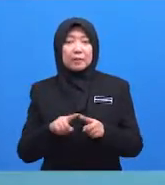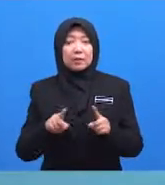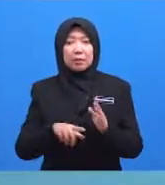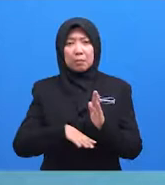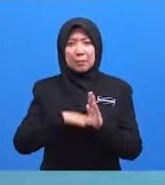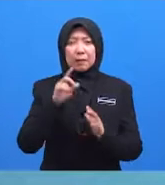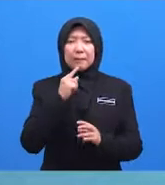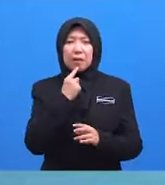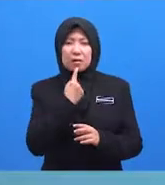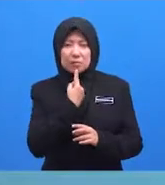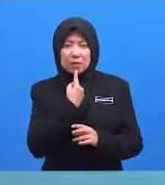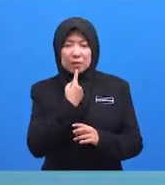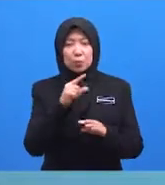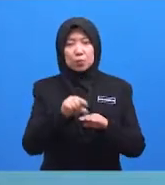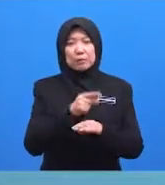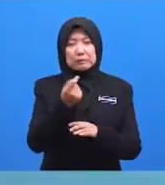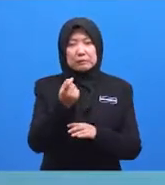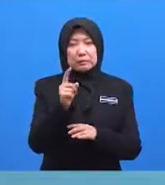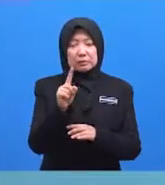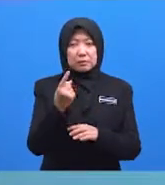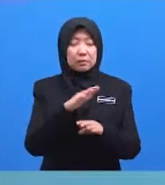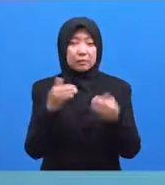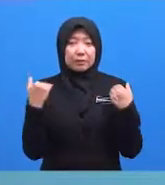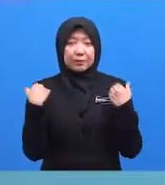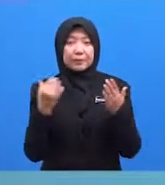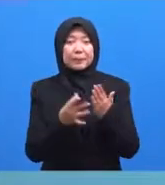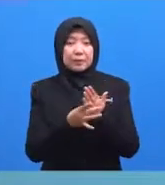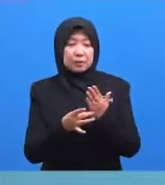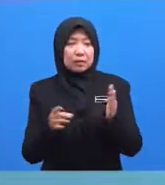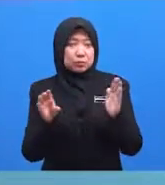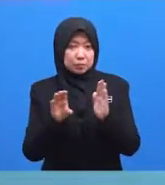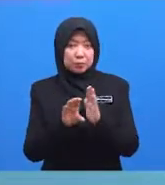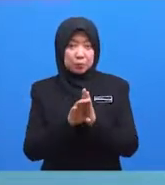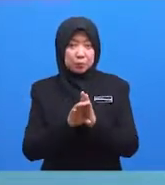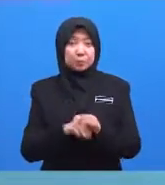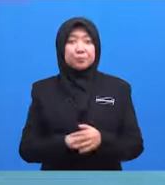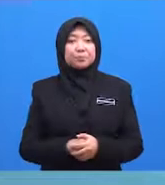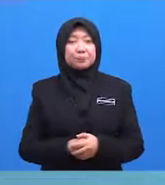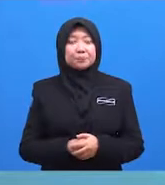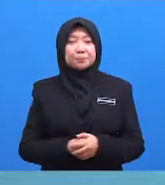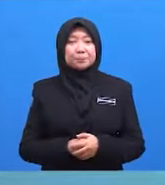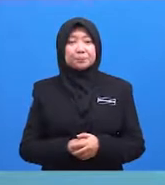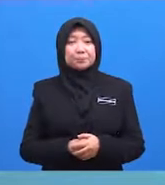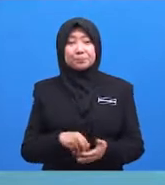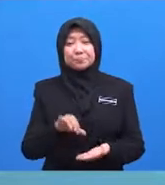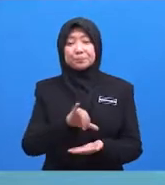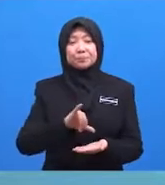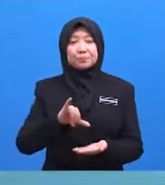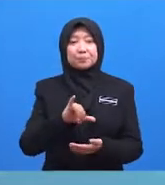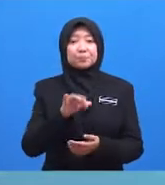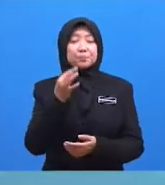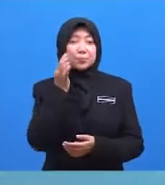masam dan penggunaannya sedikit atau tiada minyak. Contoh, dressing salad